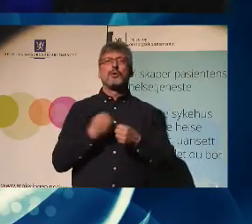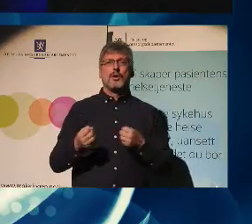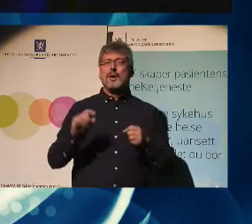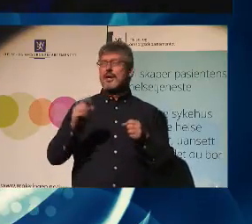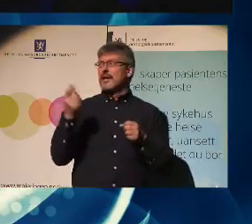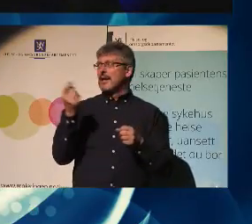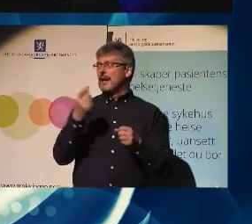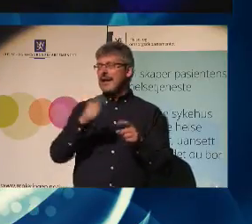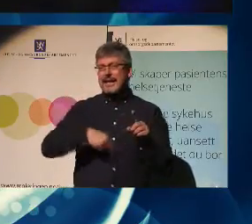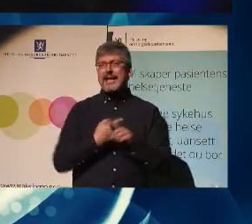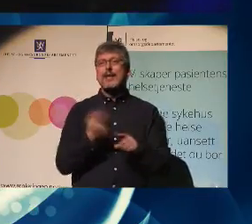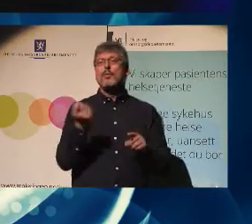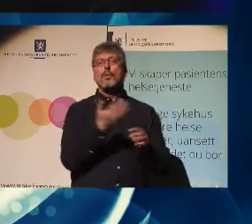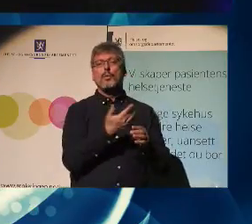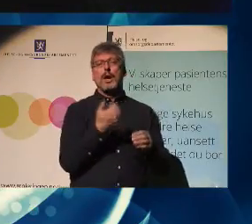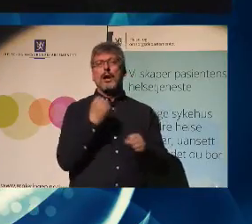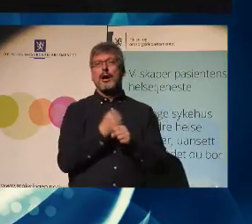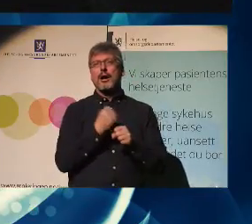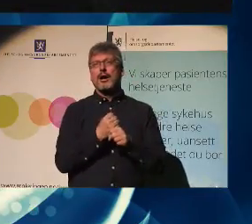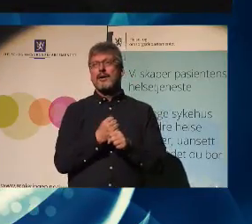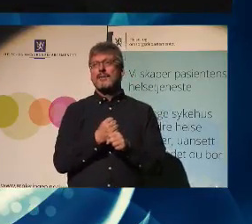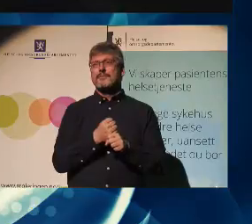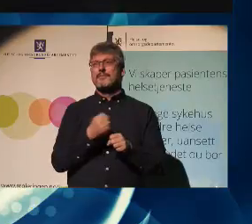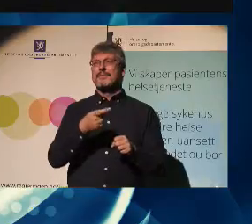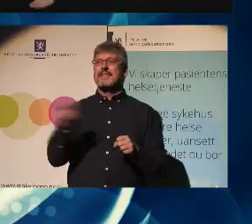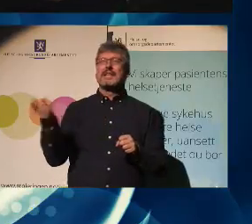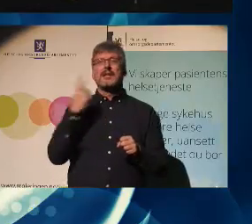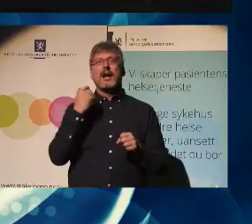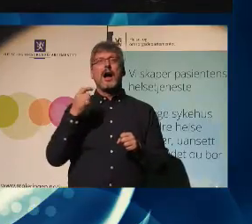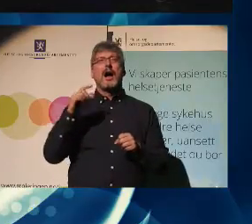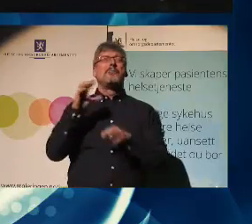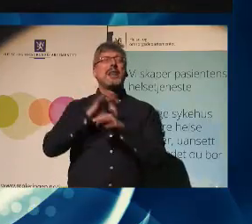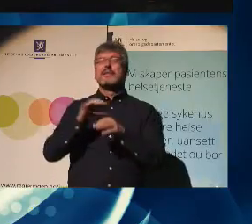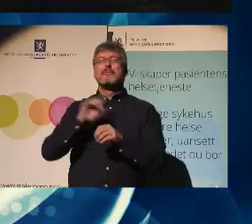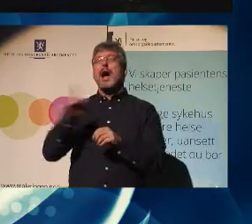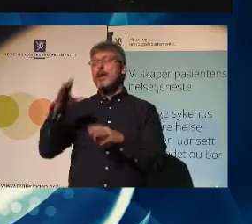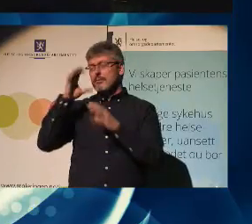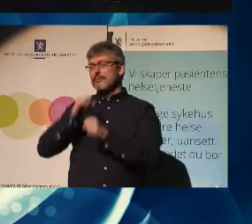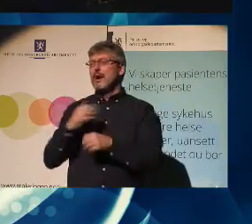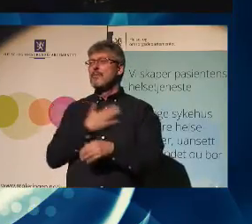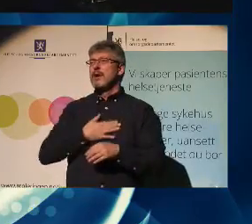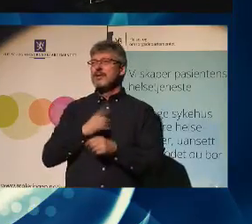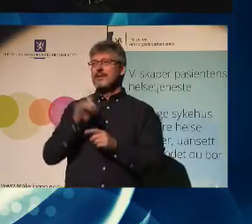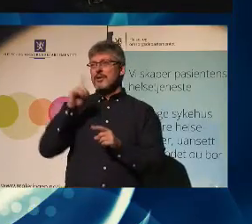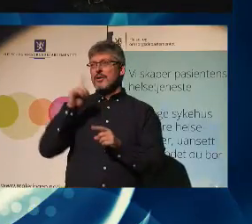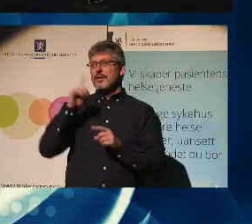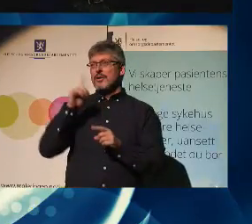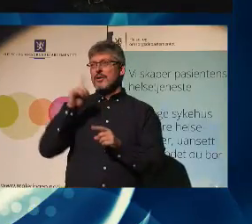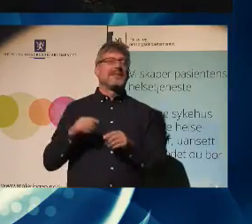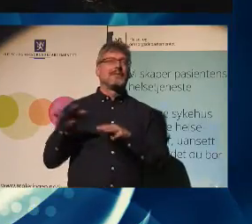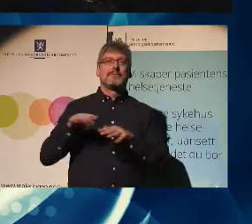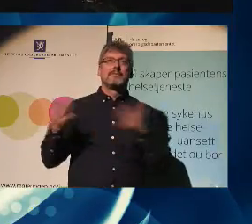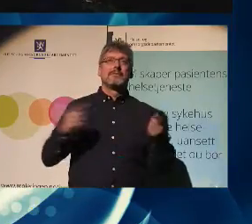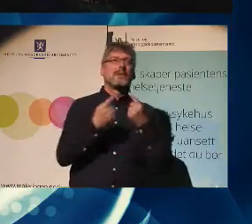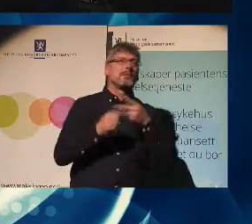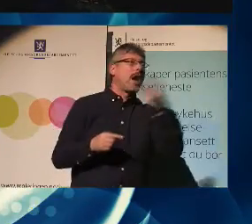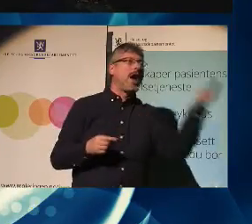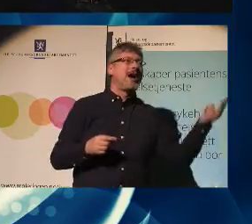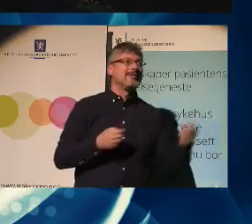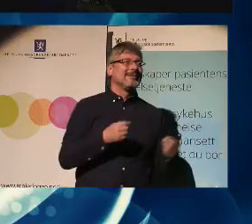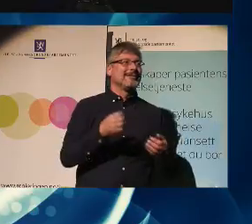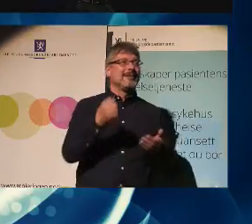disse noen ganger litt arrogante legene, som litt for opptatt av bare pasienten, til å kunne offre seg til å snakke med annet personell på en